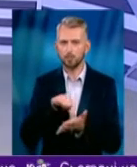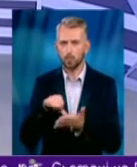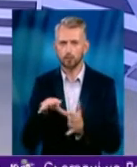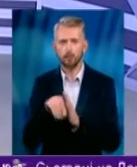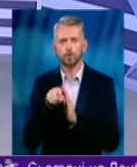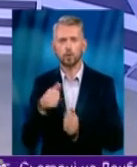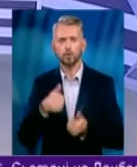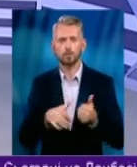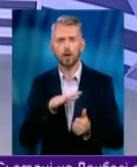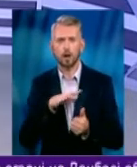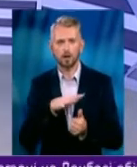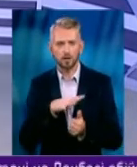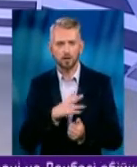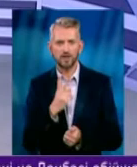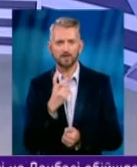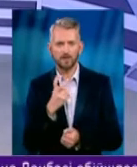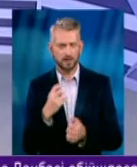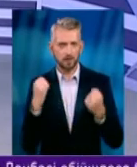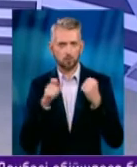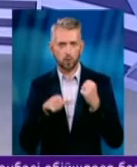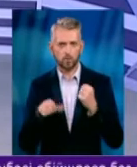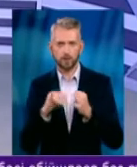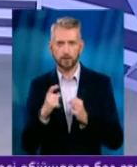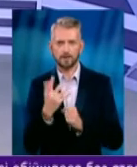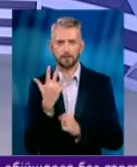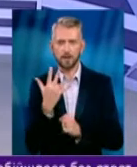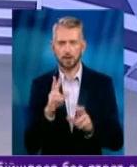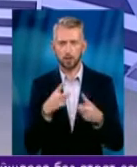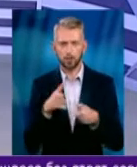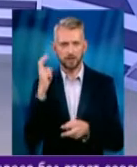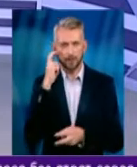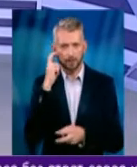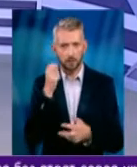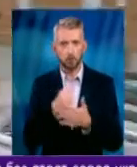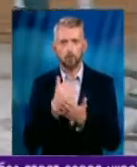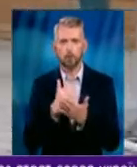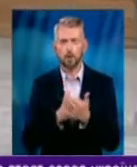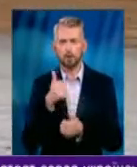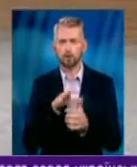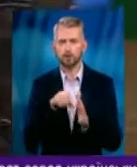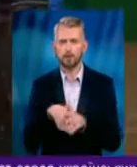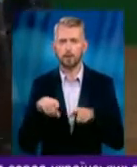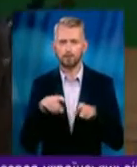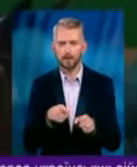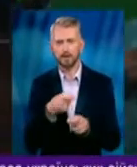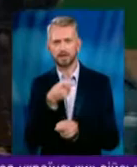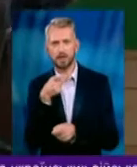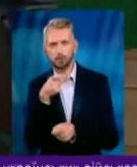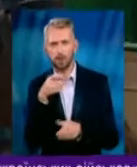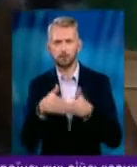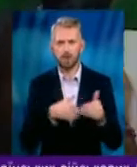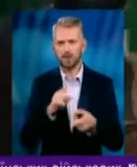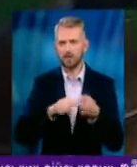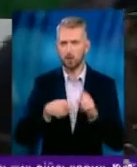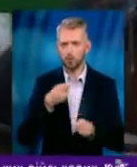ньому змагалися щонайменше 200 спортсменів з 5 клубів Києва. До програми турніру входили біг, стрільба, плавання та